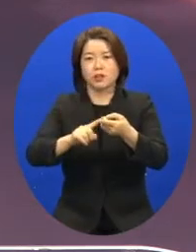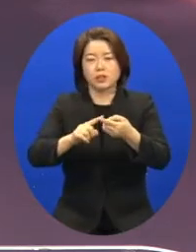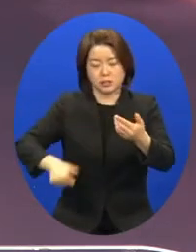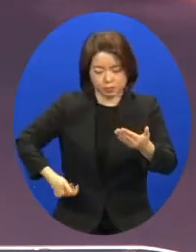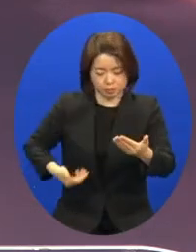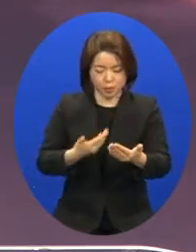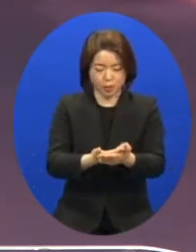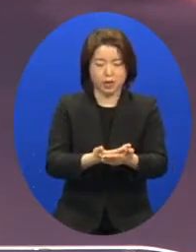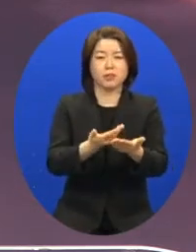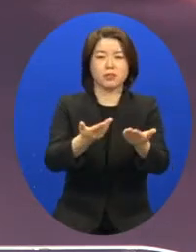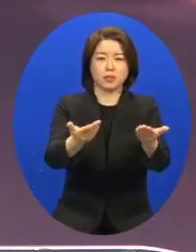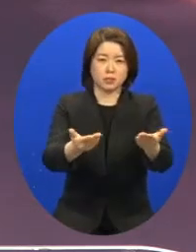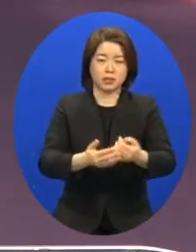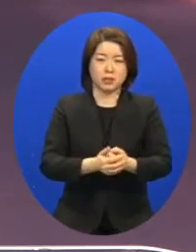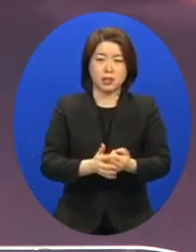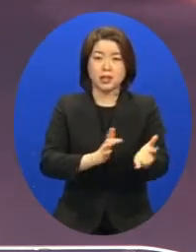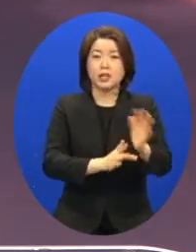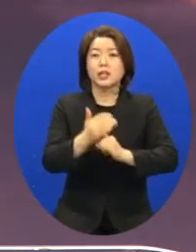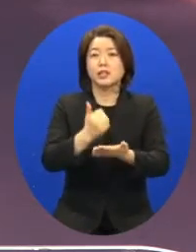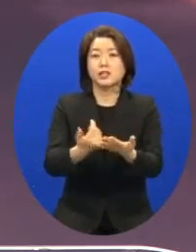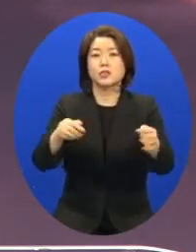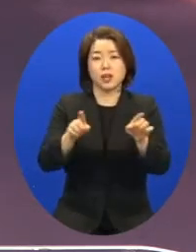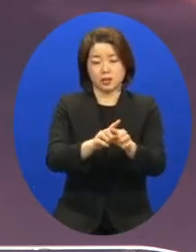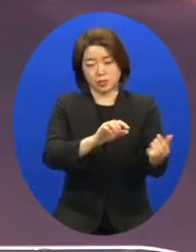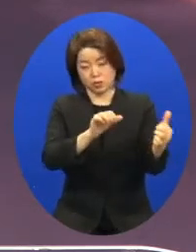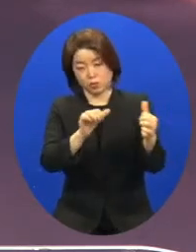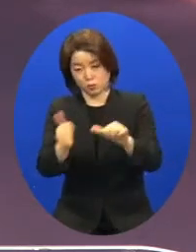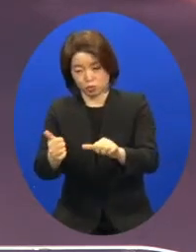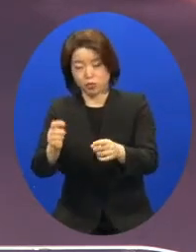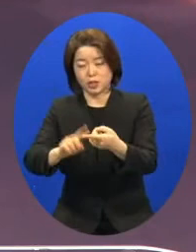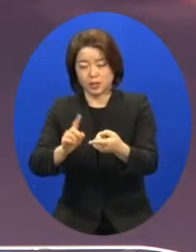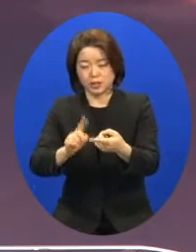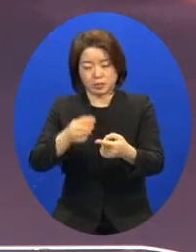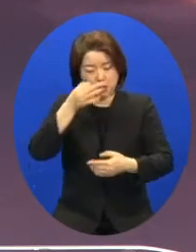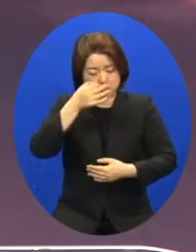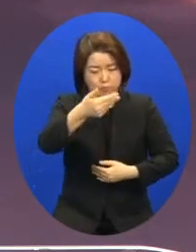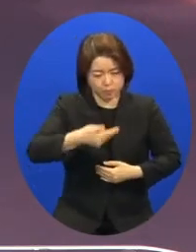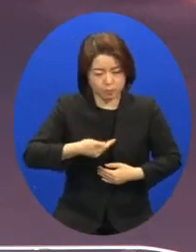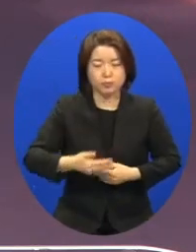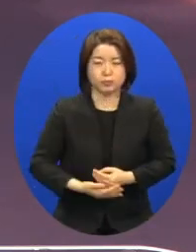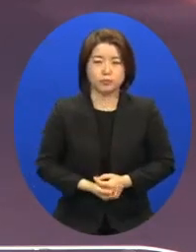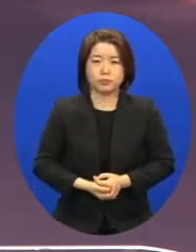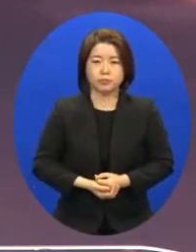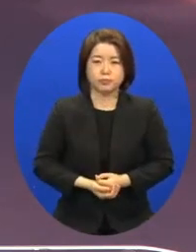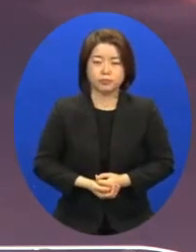회개합니다. 예수님과 함께 죽었음만 보여주십시오.